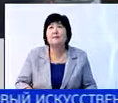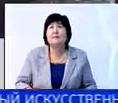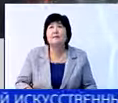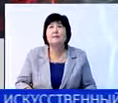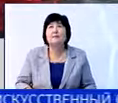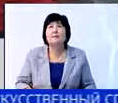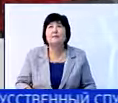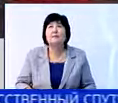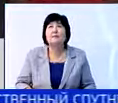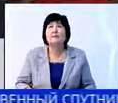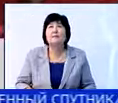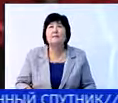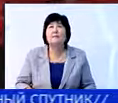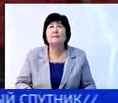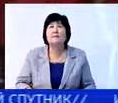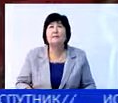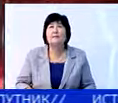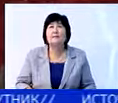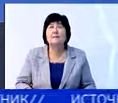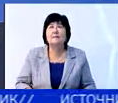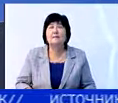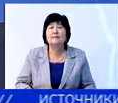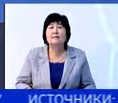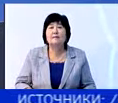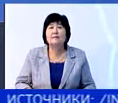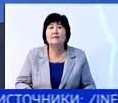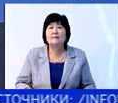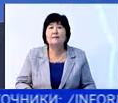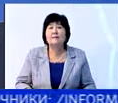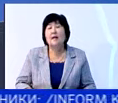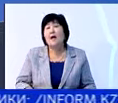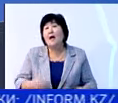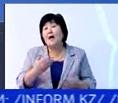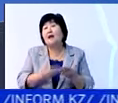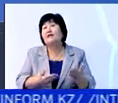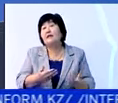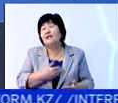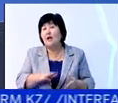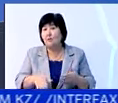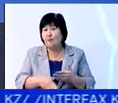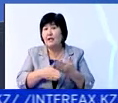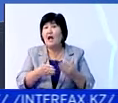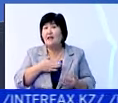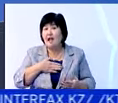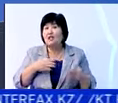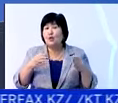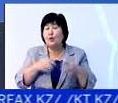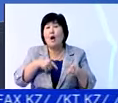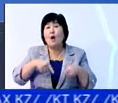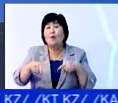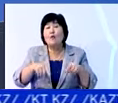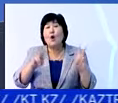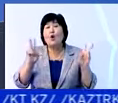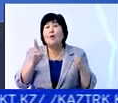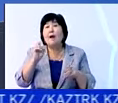Жаханов, Шыңғыс Абаев, Турихан Хожахметов, телеканал Кызылорда. К сведению желающих поддержать нашу команду, футбольный